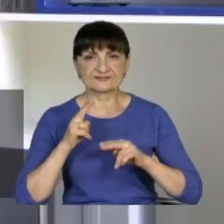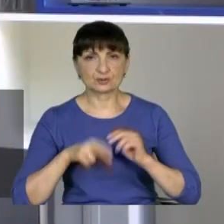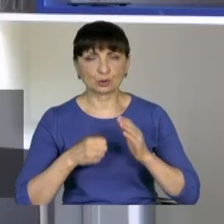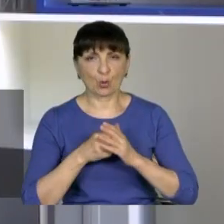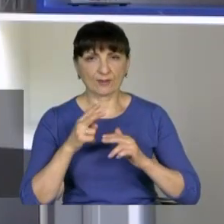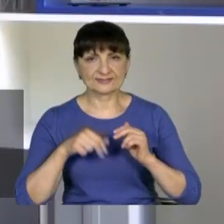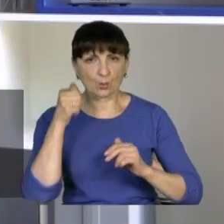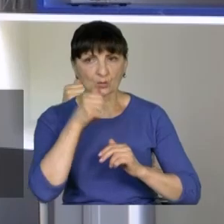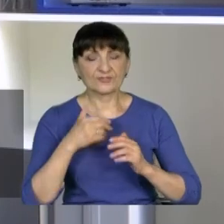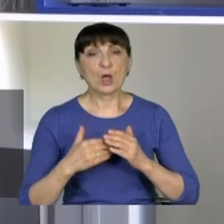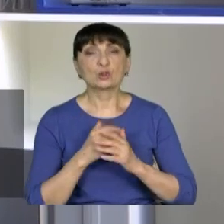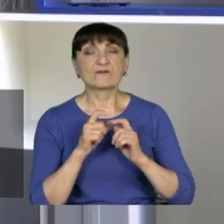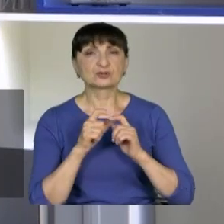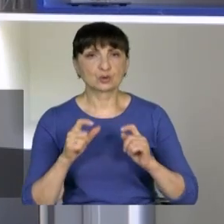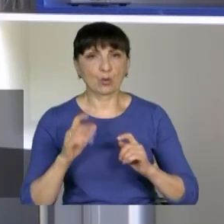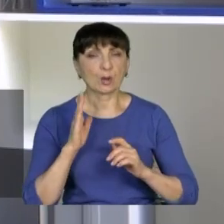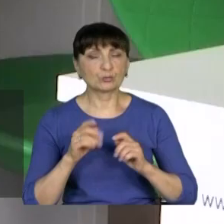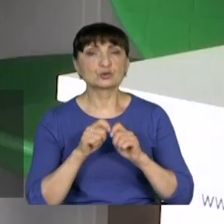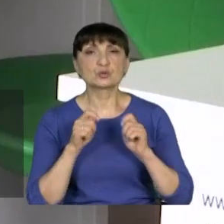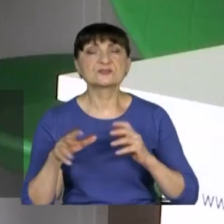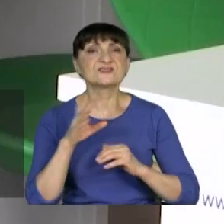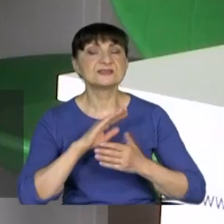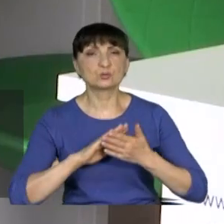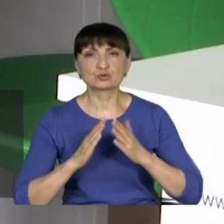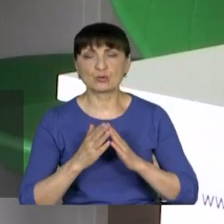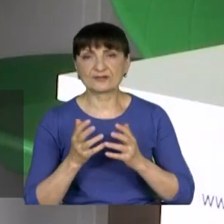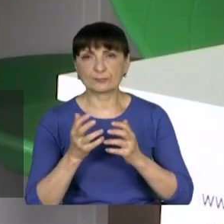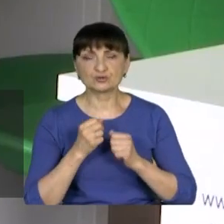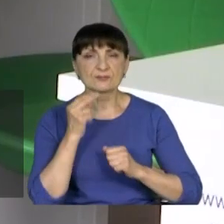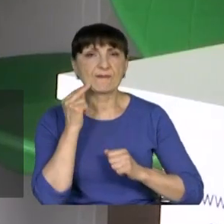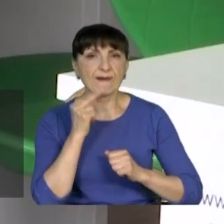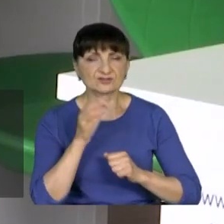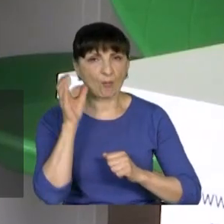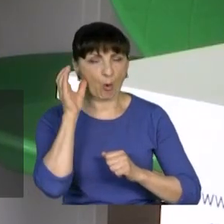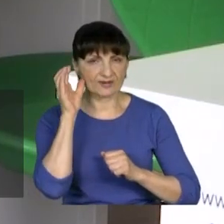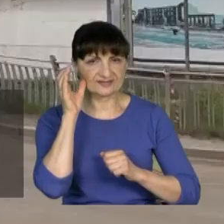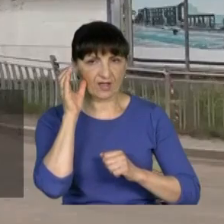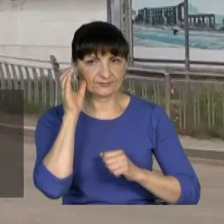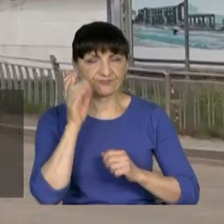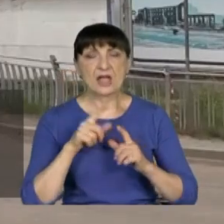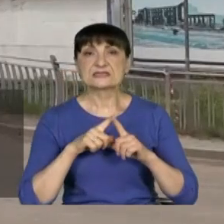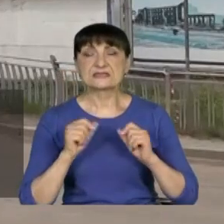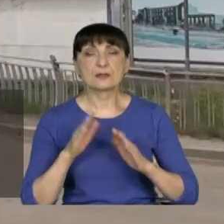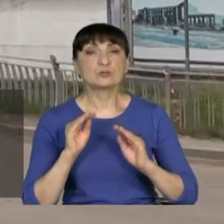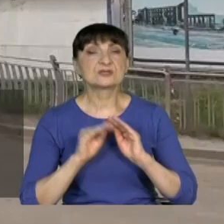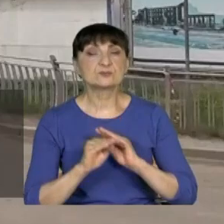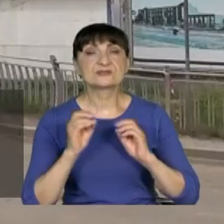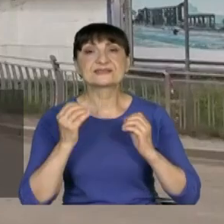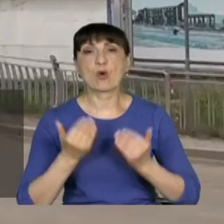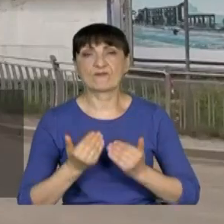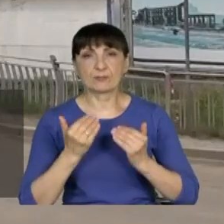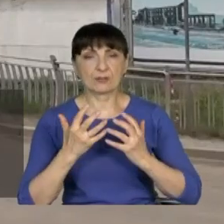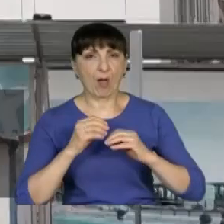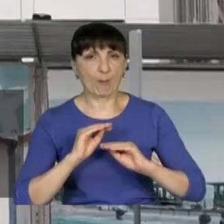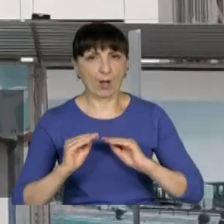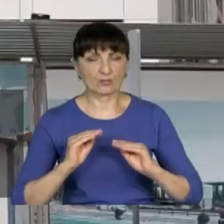года. В новом учебном заведении будут созданы все условия для получения качественного образования. Здание будет оснащено современным